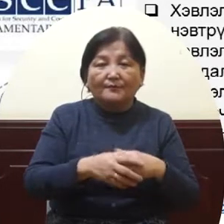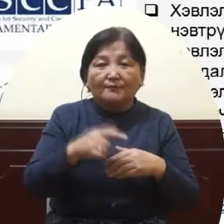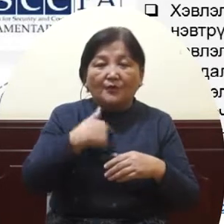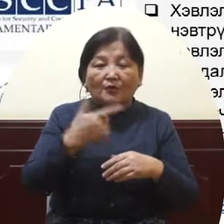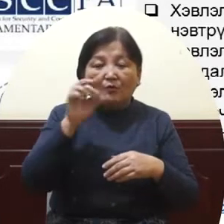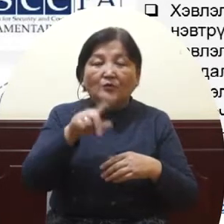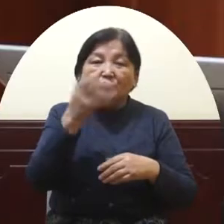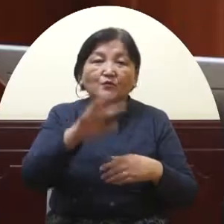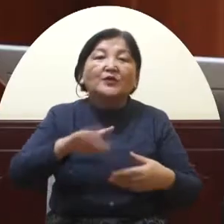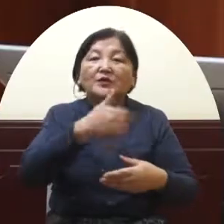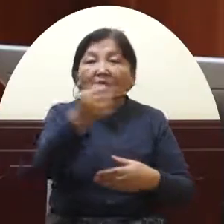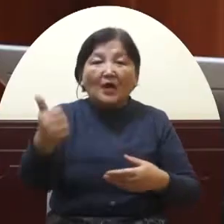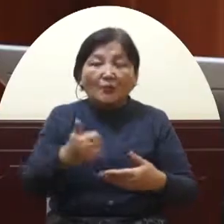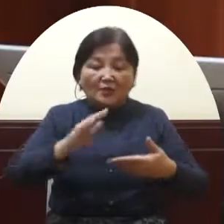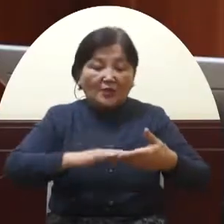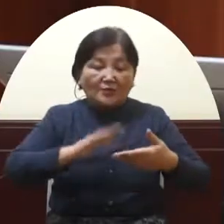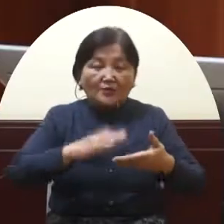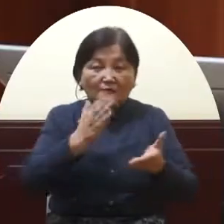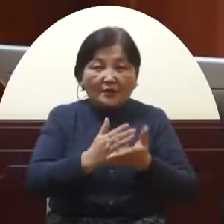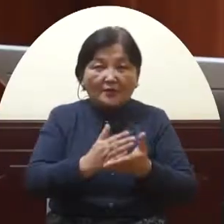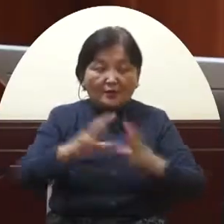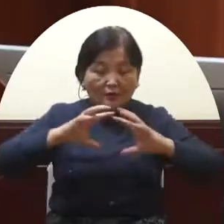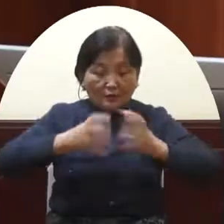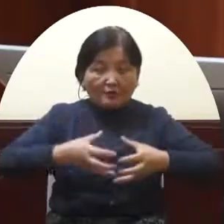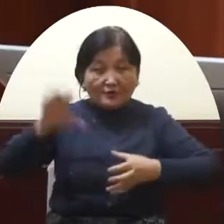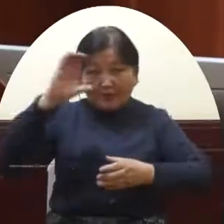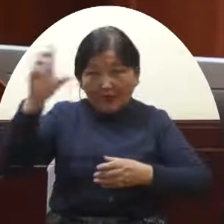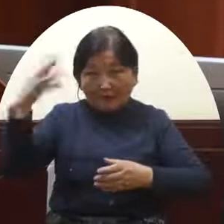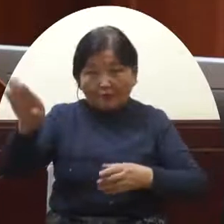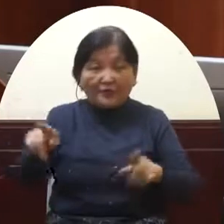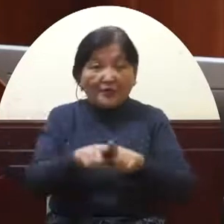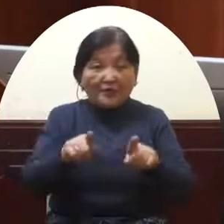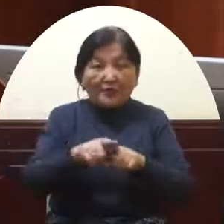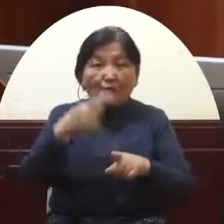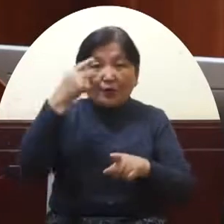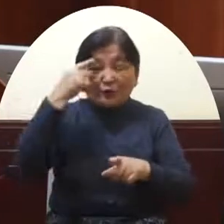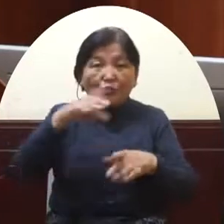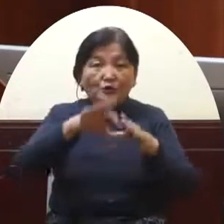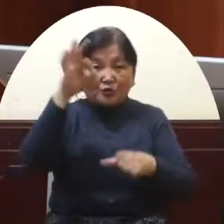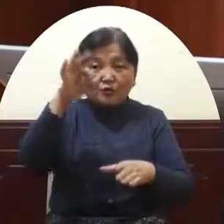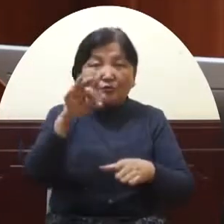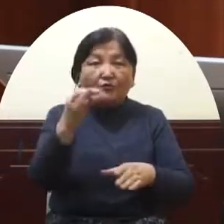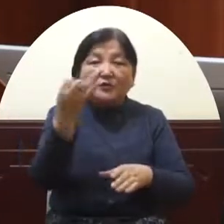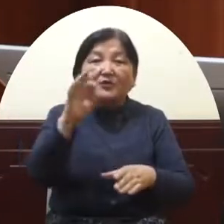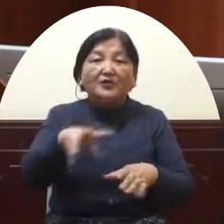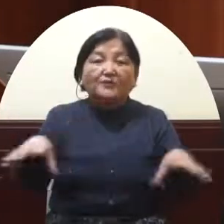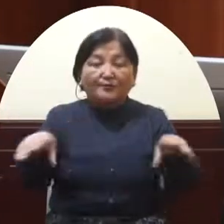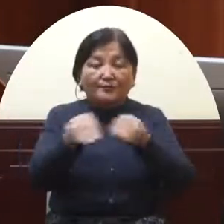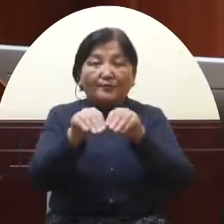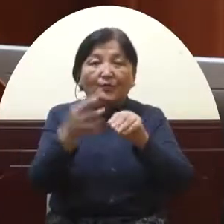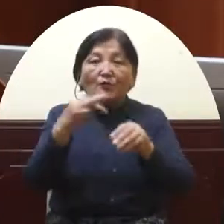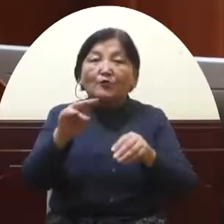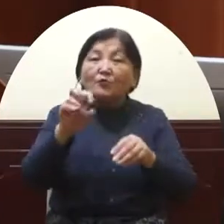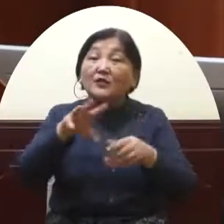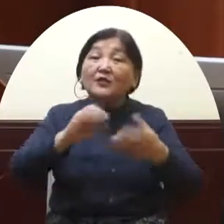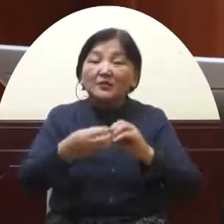энэ танилцуулж. Тэгэхээр олон улсын байгууллагууд чинь хүртэл ийм Монголын сонгуульд ийм дүгнэлт хийгээд байна. Бид